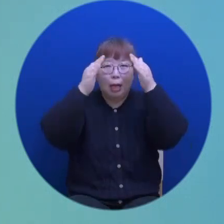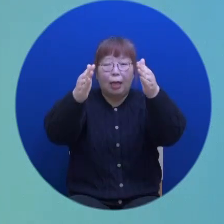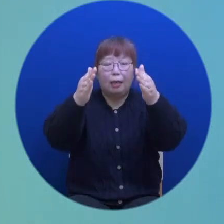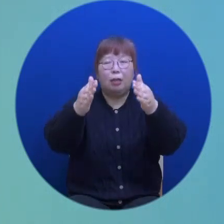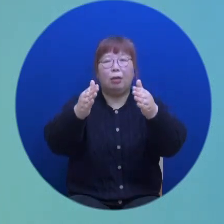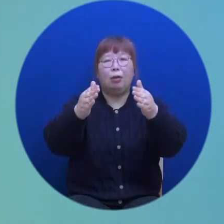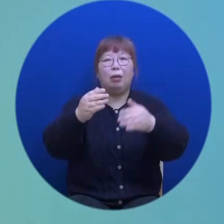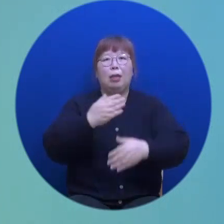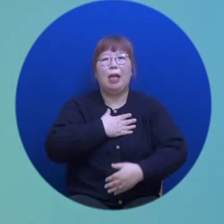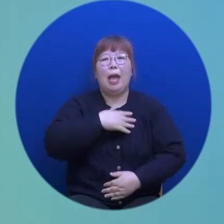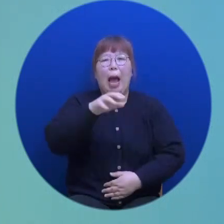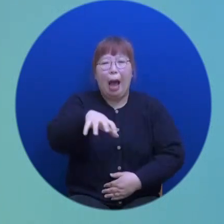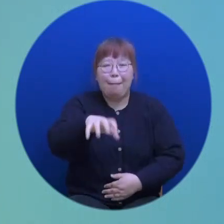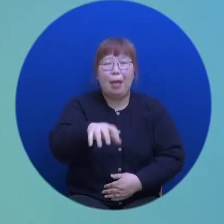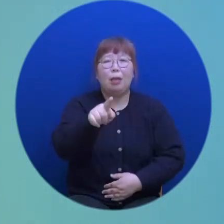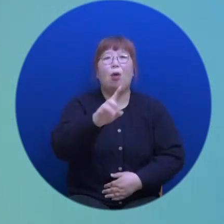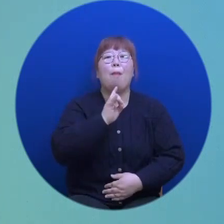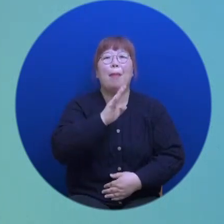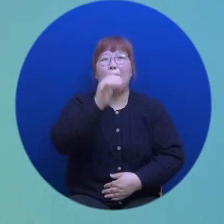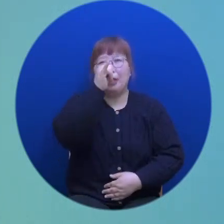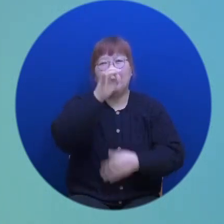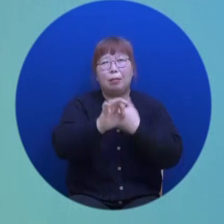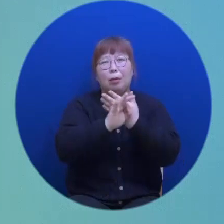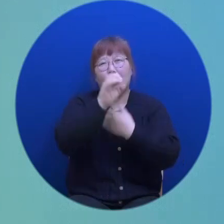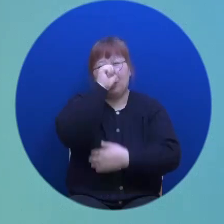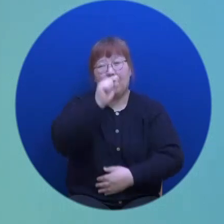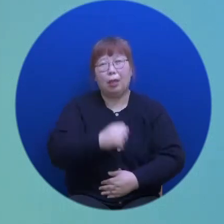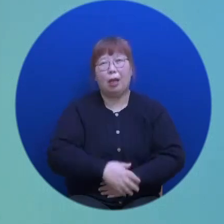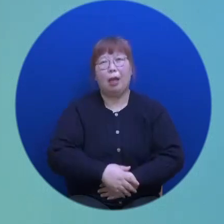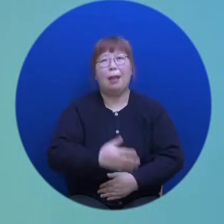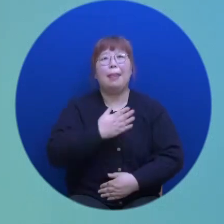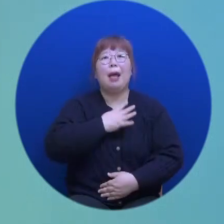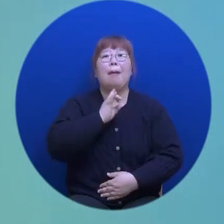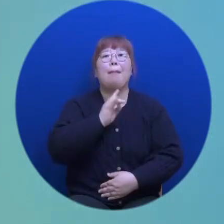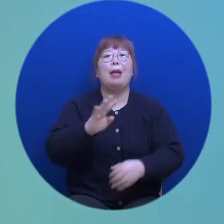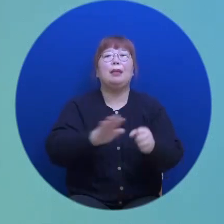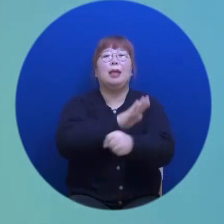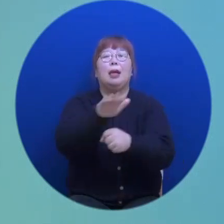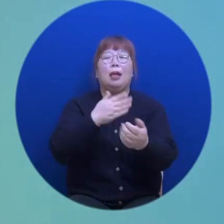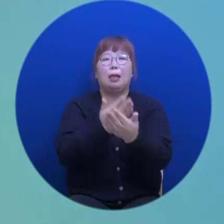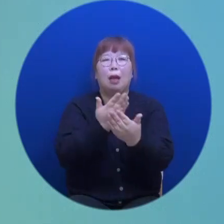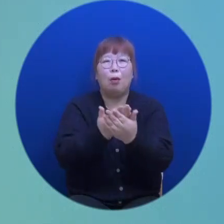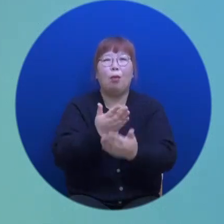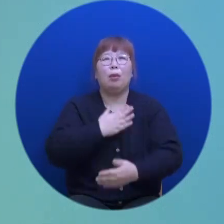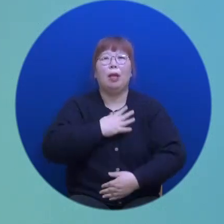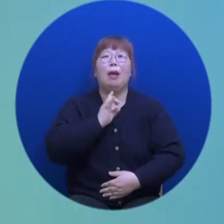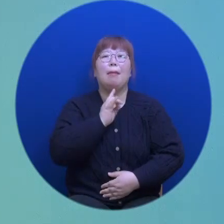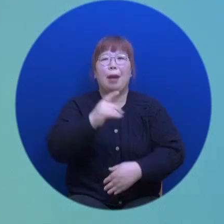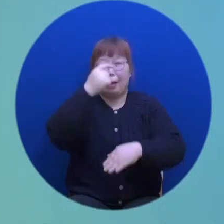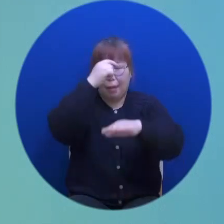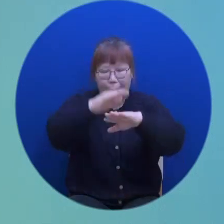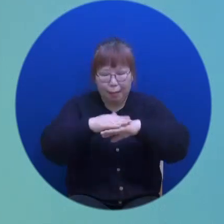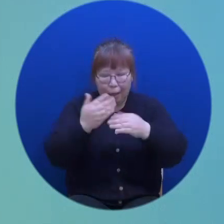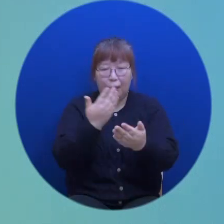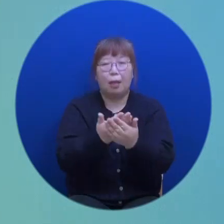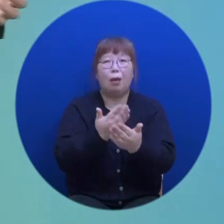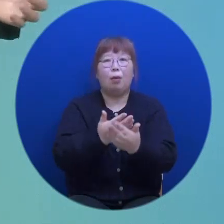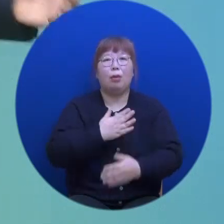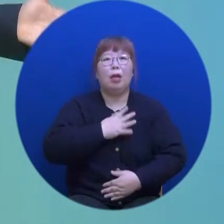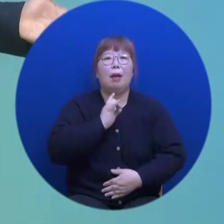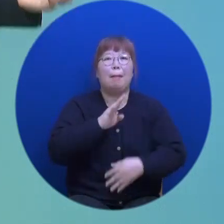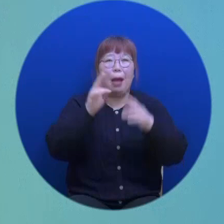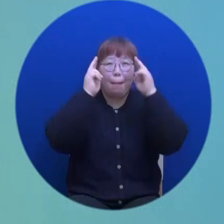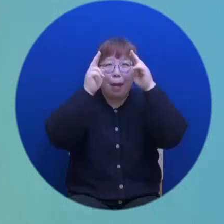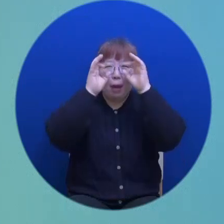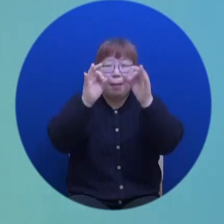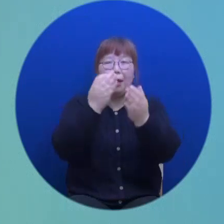앞에는 너만 있었으면 좋겠구나. 나만 사랑해다오. 나만 예배해다오. 나만